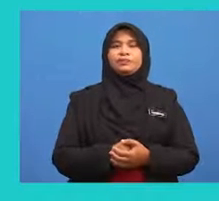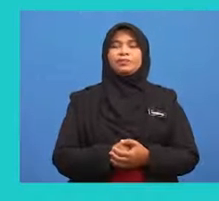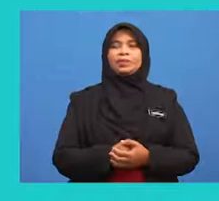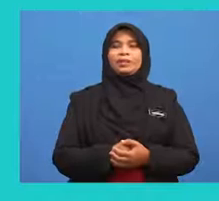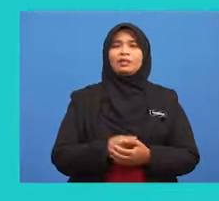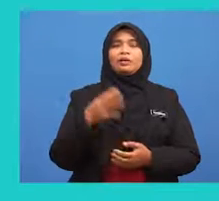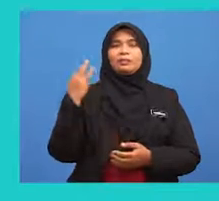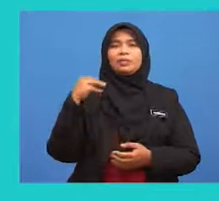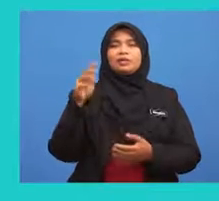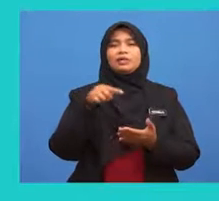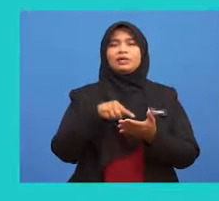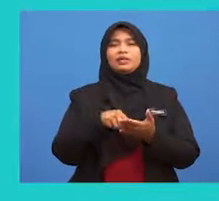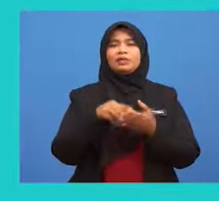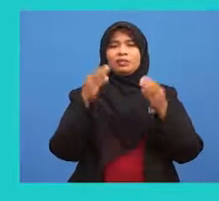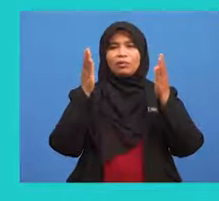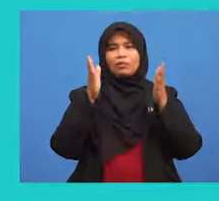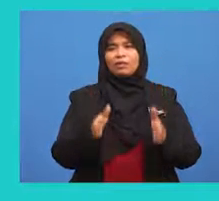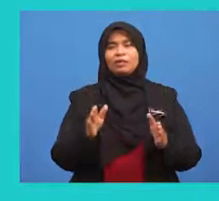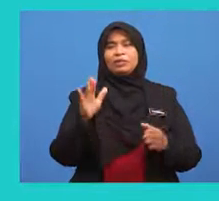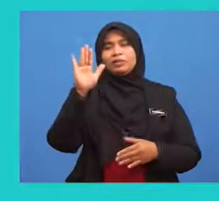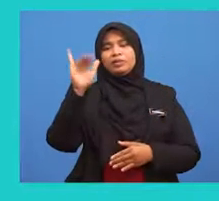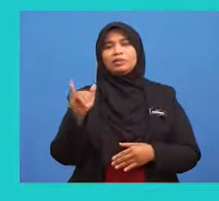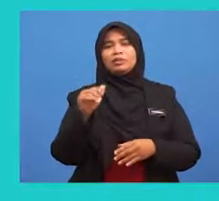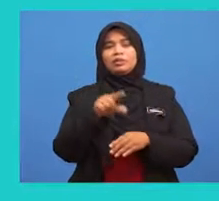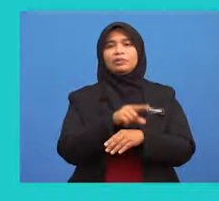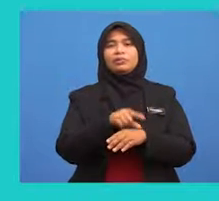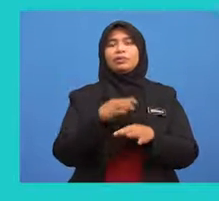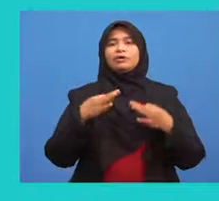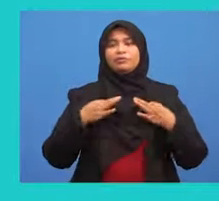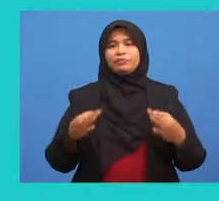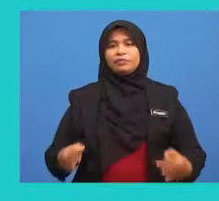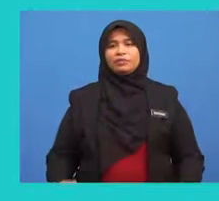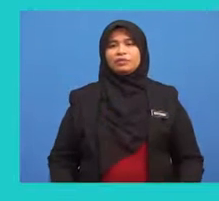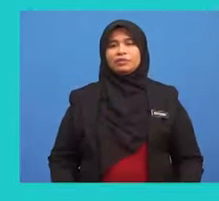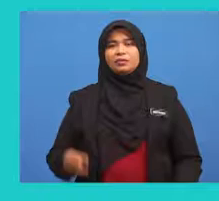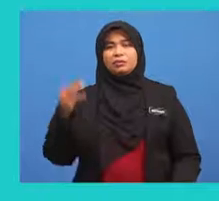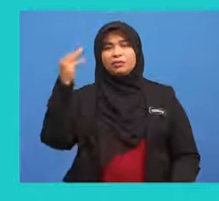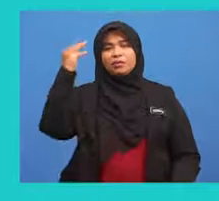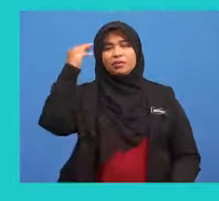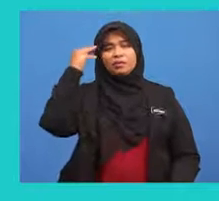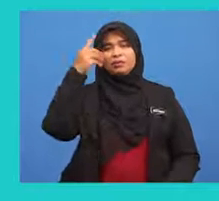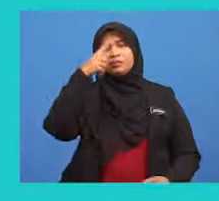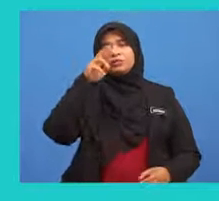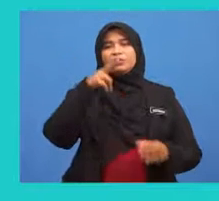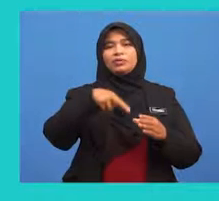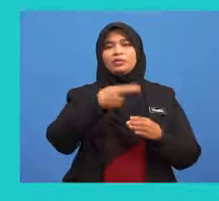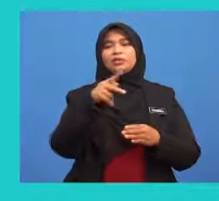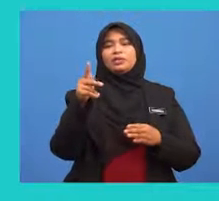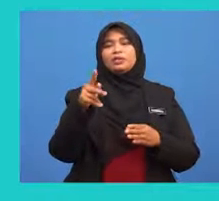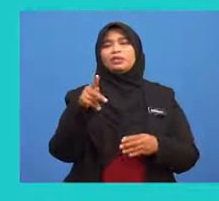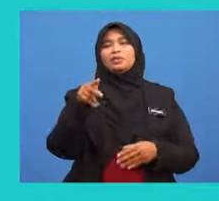mereka ini adalah orang yang menggunakan fizikal, mental untuk menghasilkan